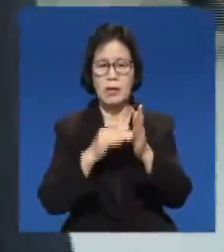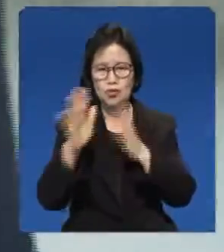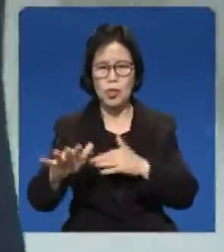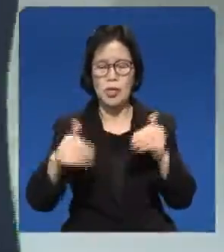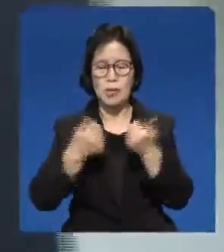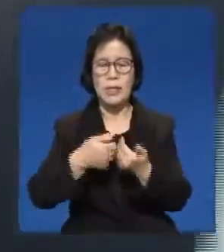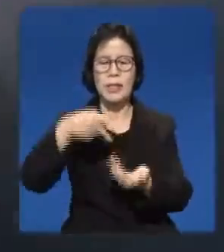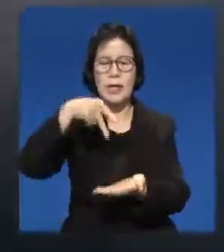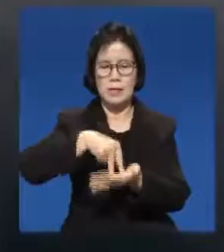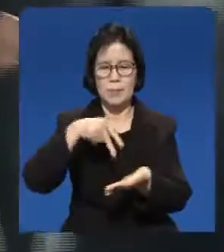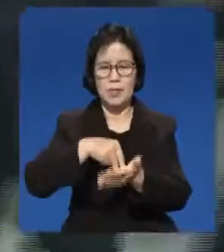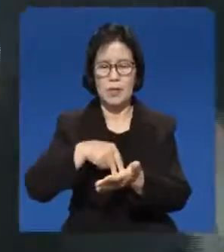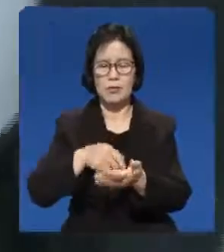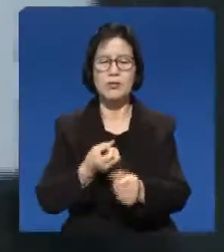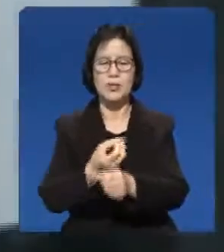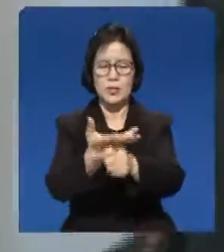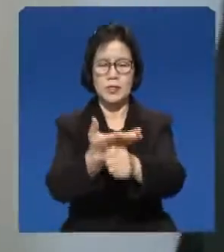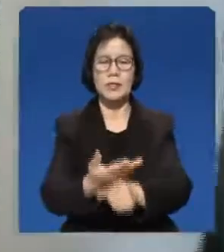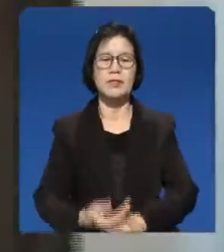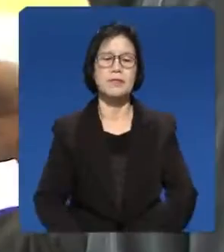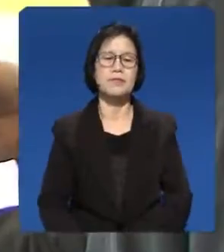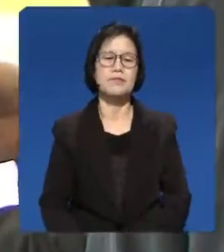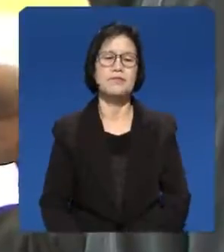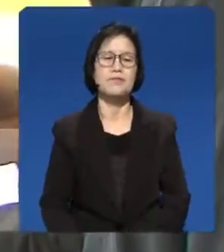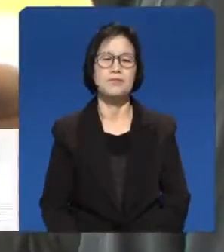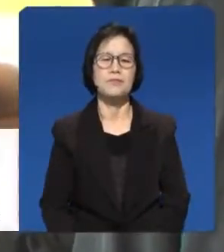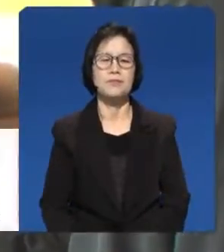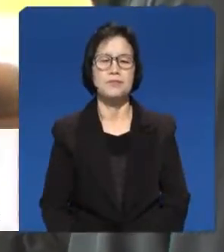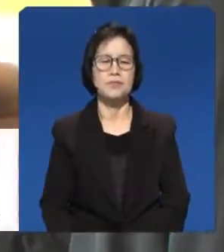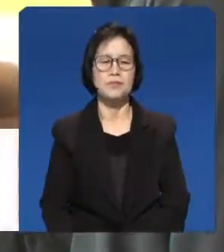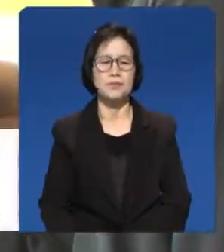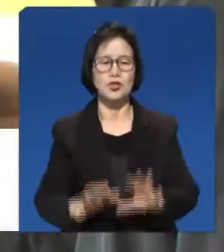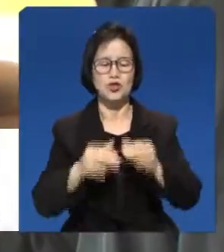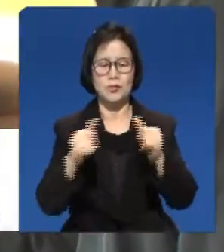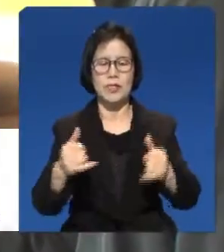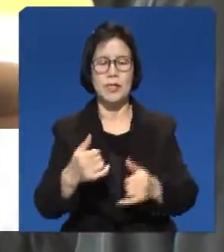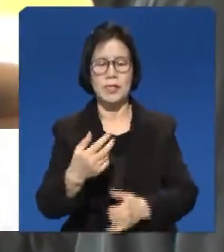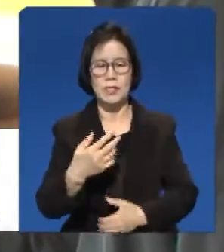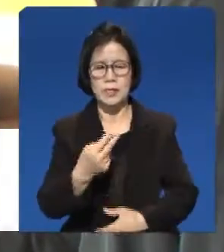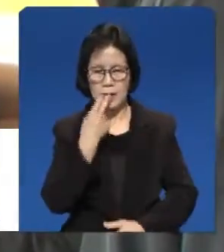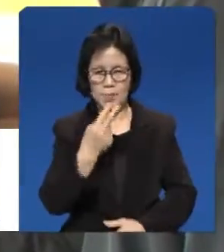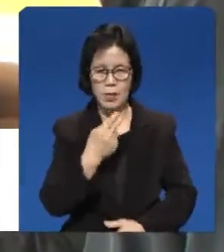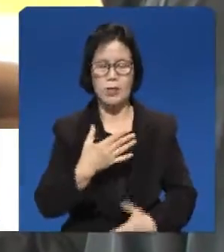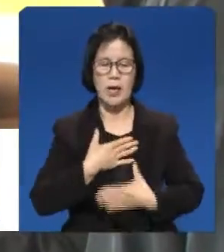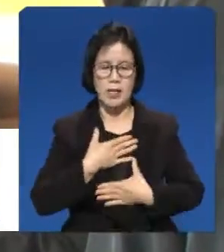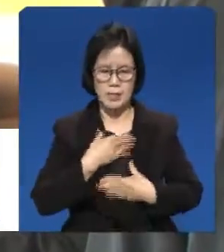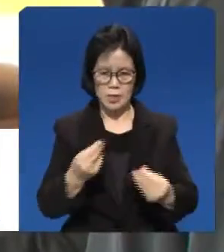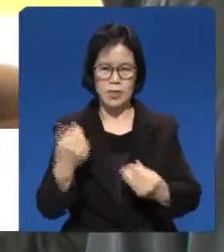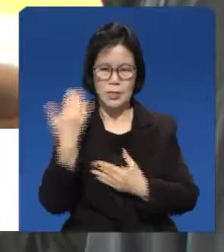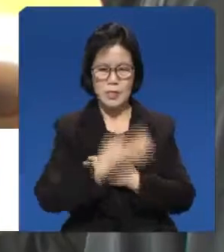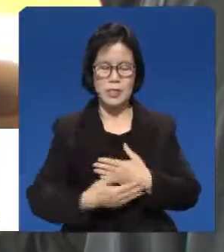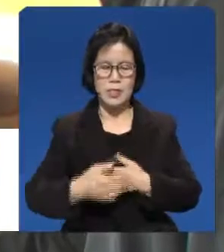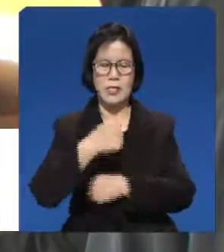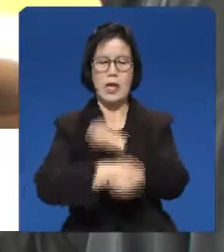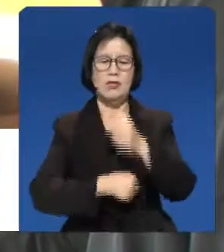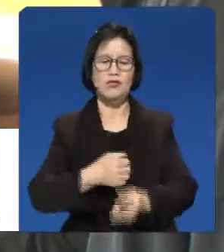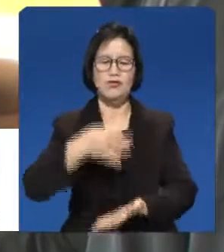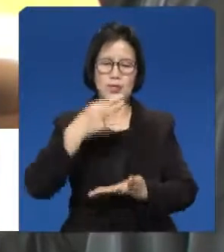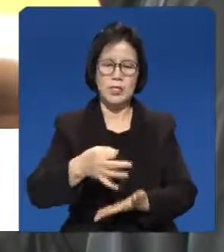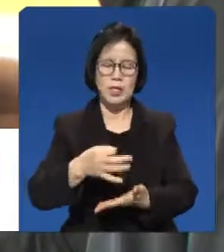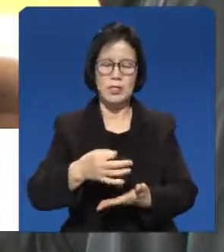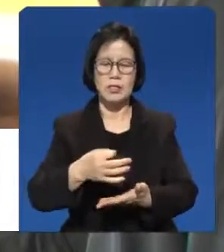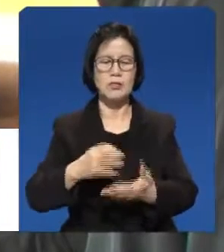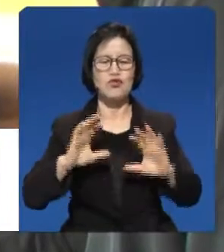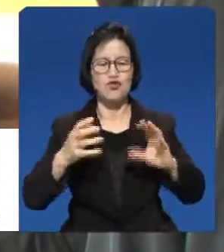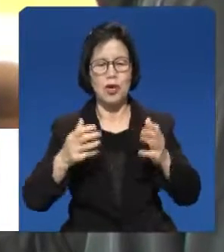반대 입장을 전달했습니다. 국민의 생명과 안전, 신체의 자유와 재산,